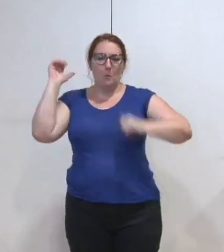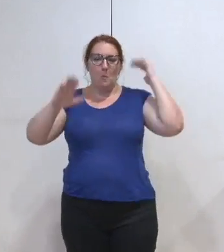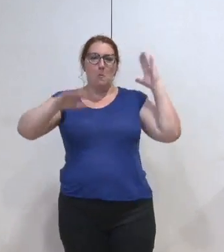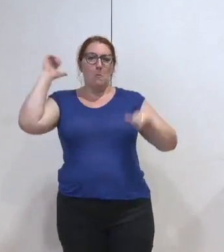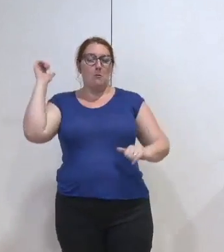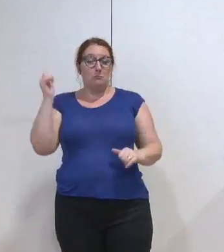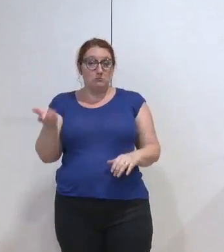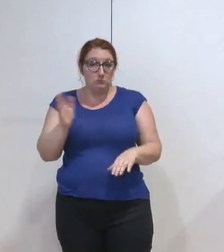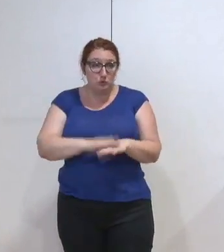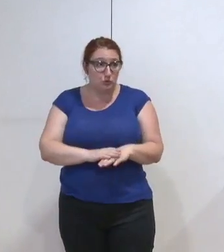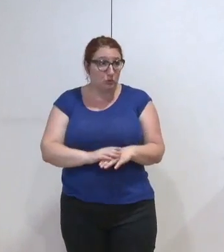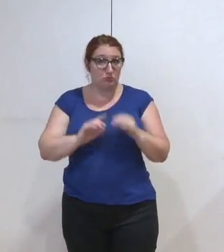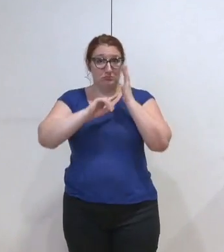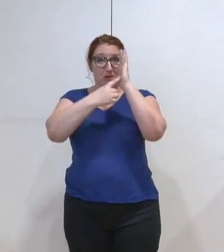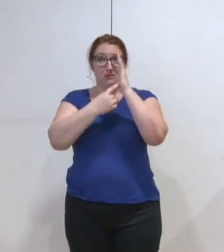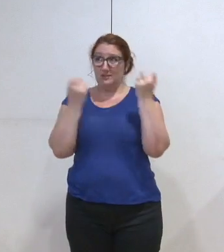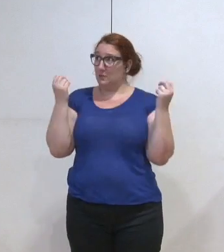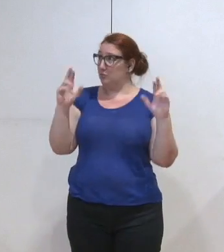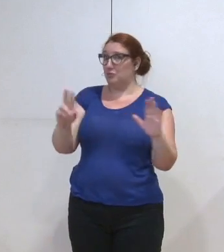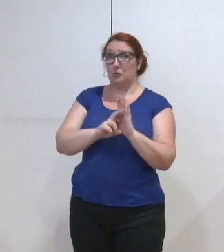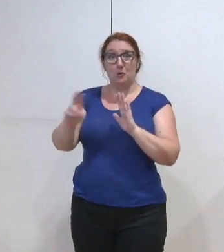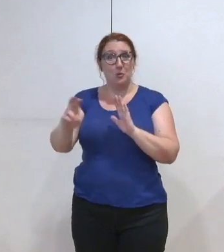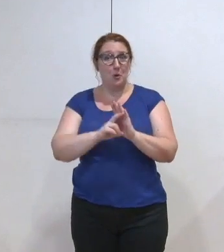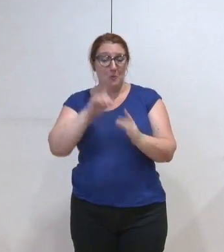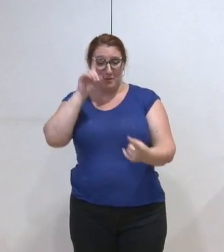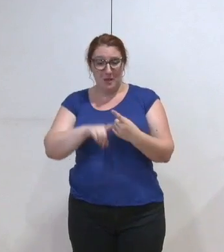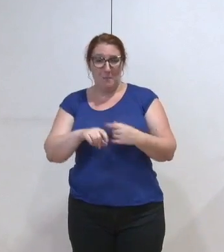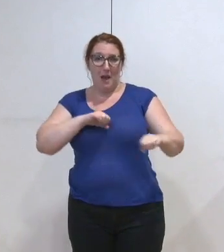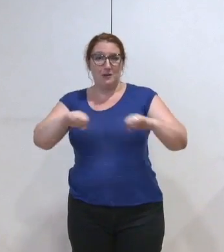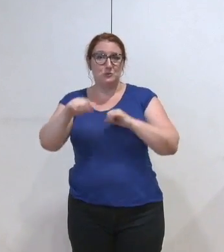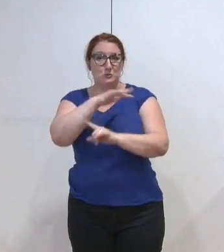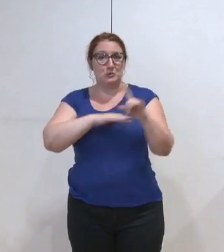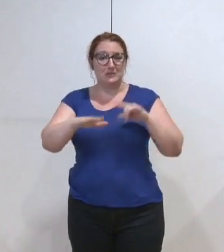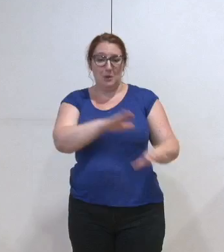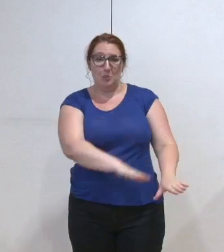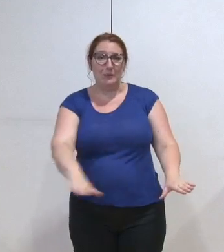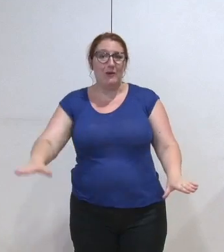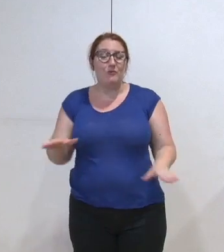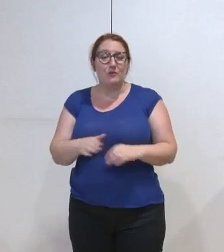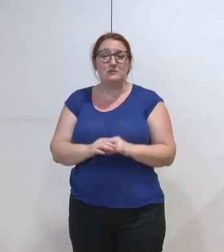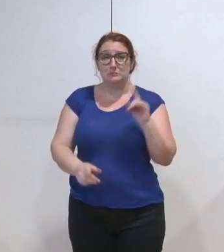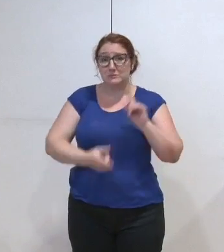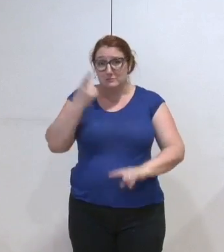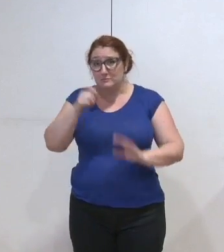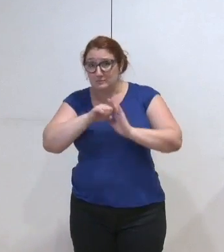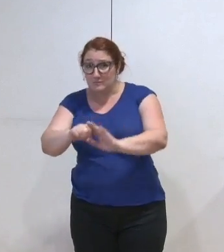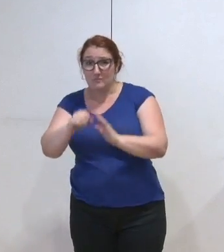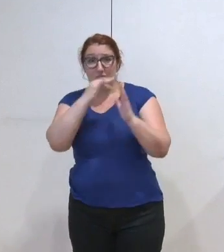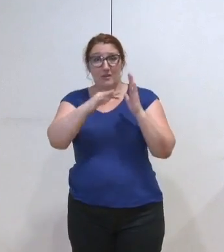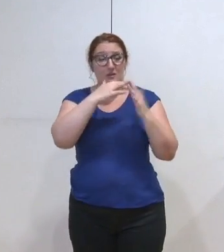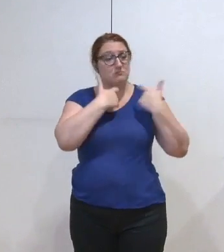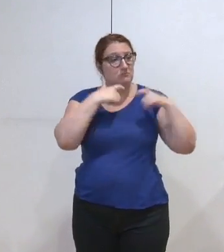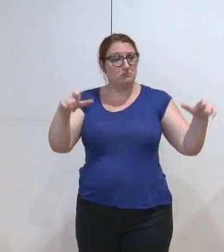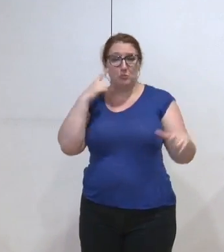était constitutif de son identité dans l'action sociale petite enfance y compris la priorité qu'elle donnait dans l'accès aux crèches aux enfants en situation de